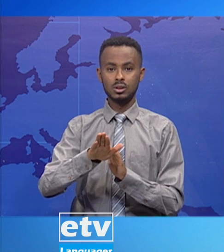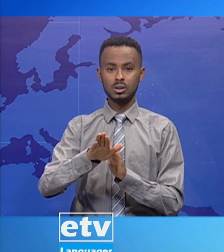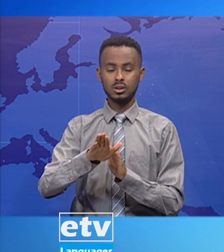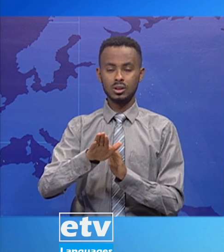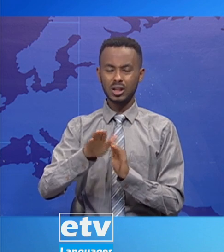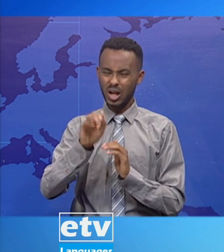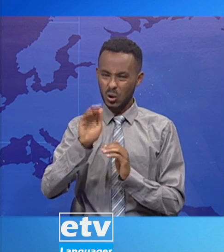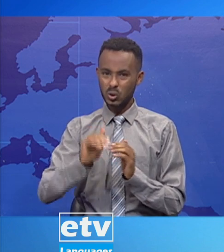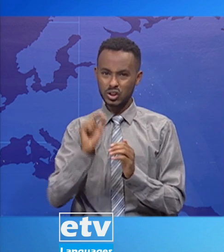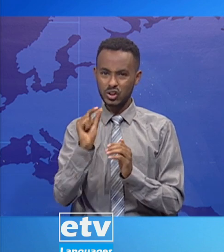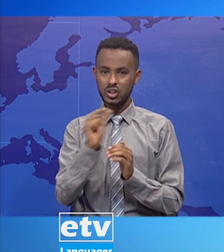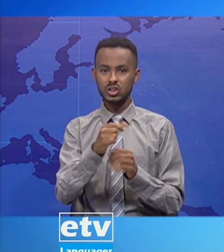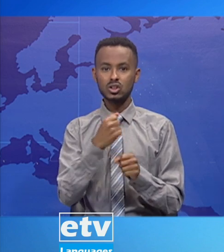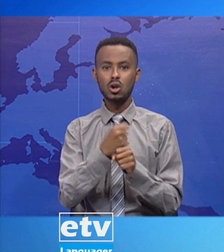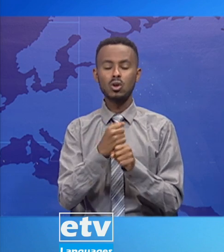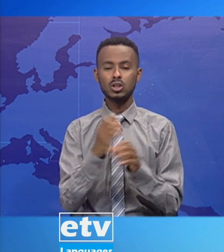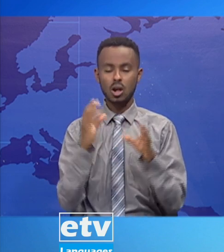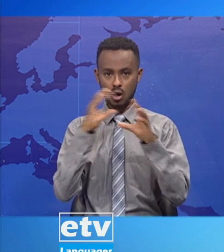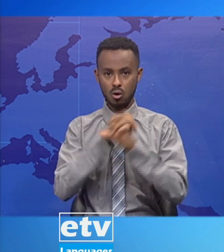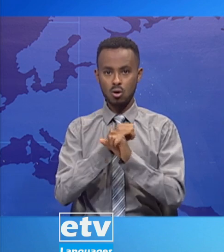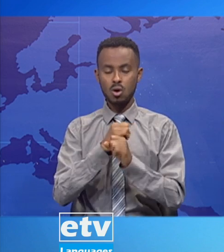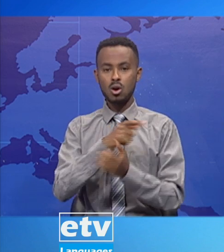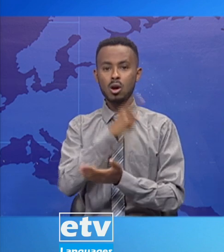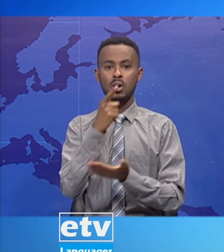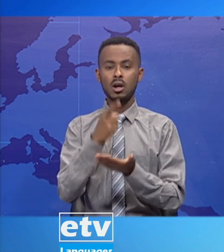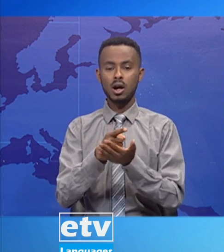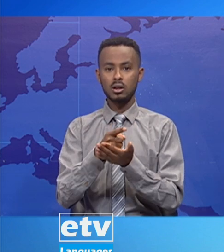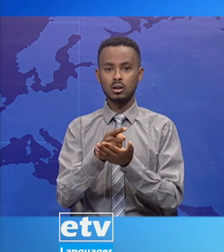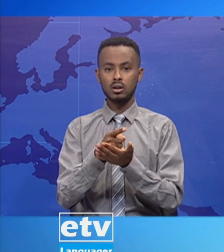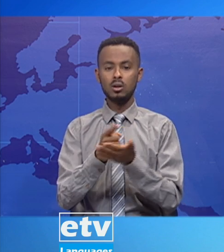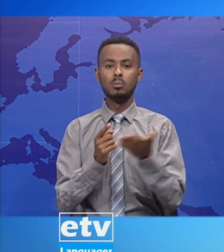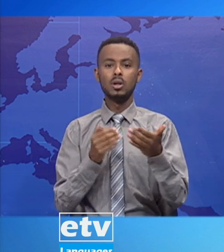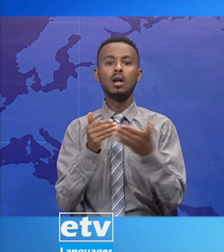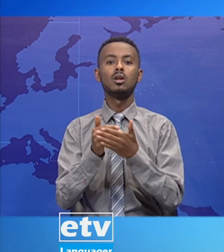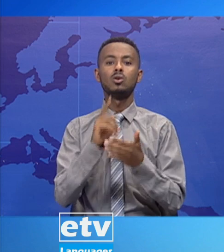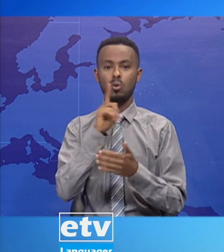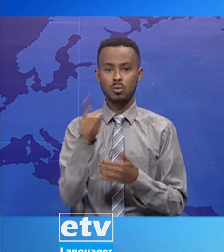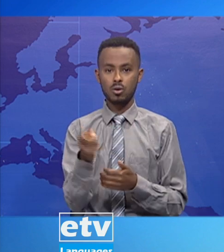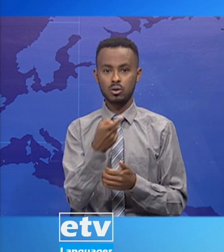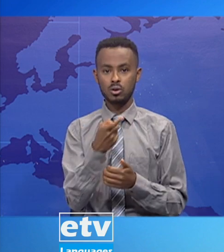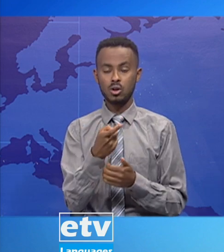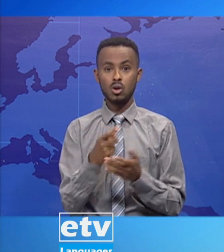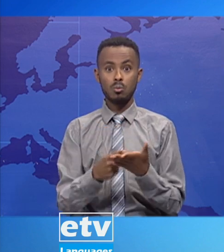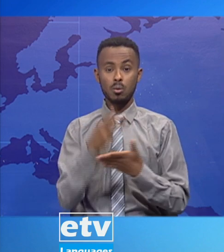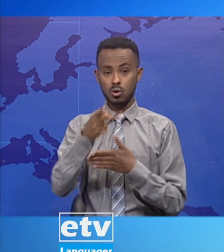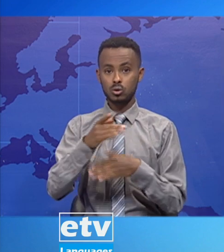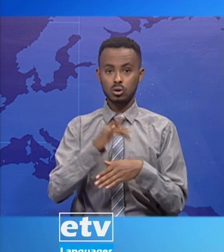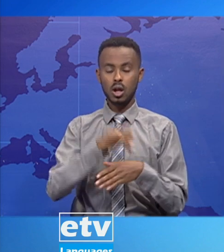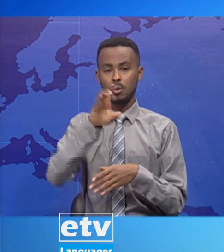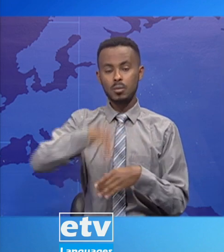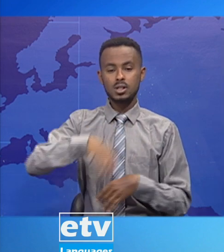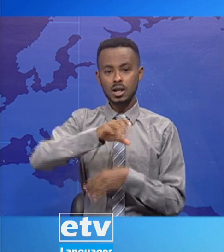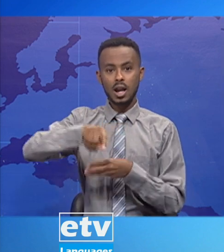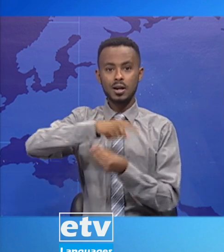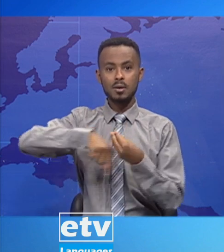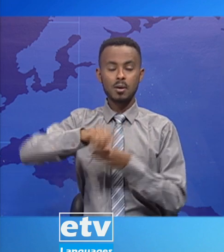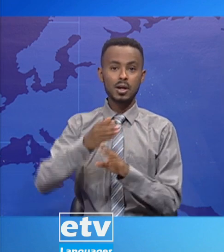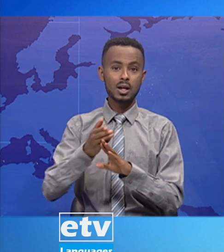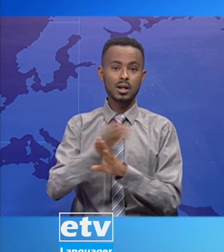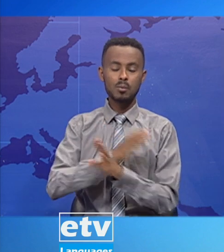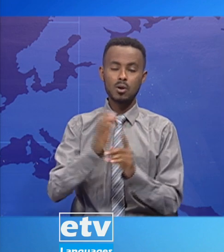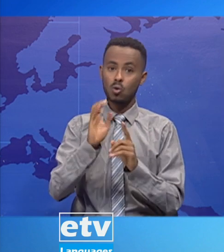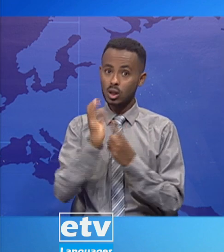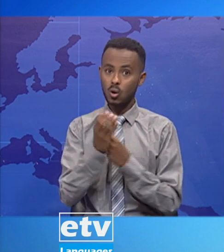የቀሩ ትንንሽ ስራዎች አልቀው ለመረቃት የምናበቃው ነው የሚሆነው። በፕሮጀክቱ መስቀል አደባባይ የቀደመ